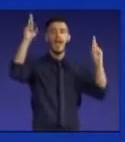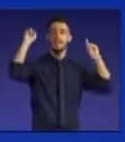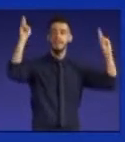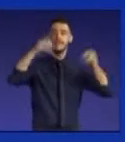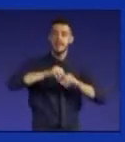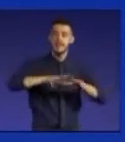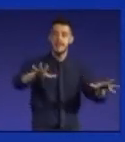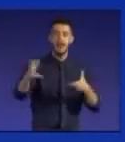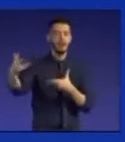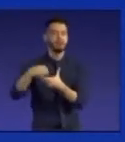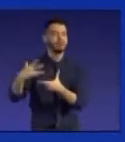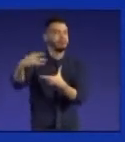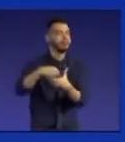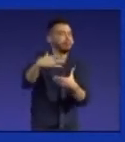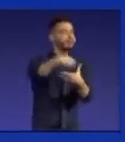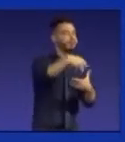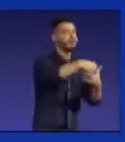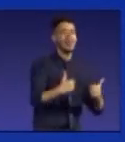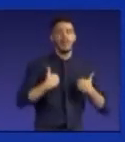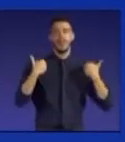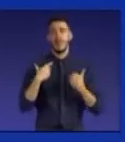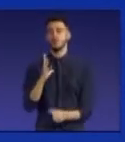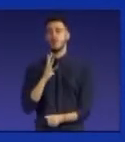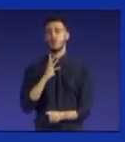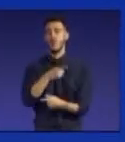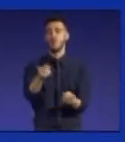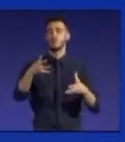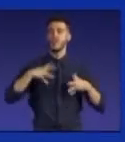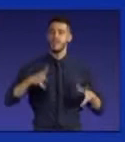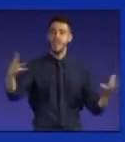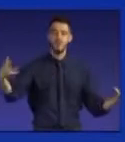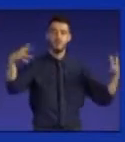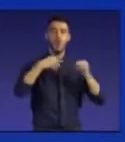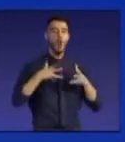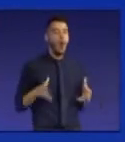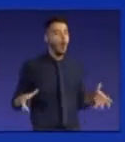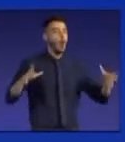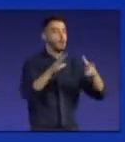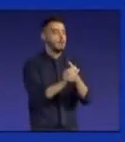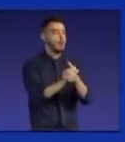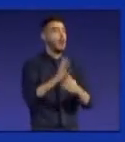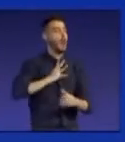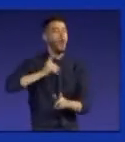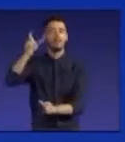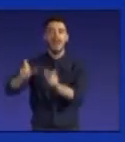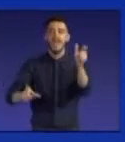συμμετοχής σε νέους ανθρώπους που θέλουν να πολιτευθούν μαζί μας. Γιατί ο καθένας και η καθεμία